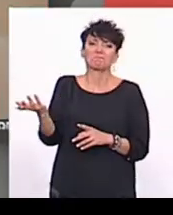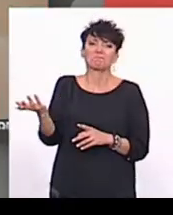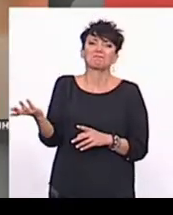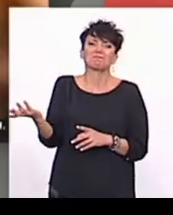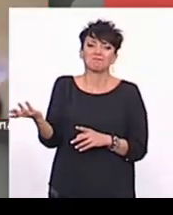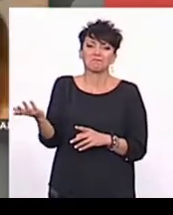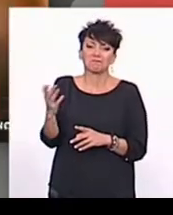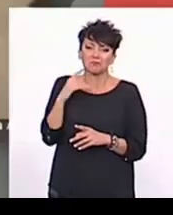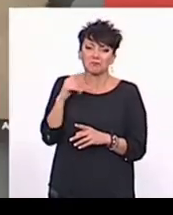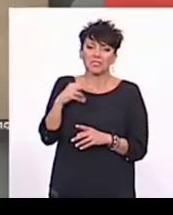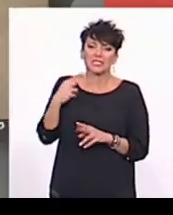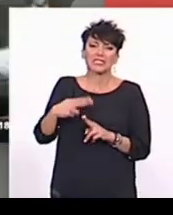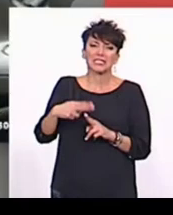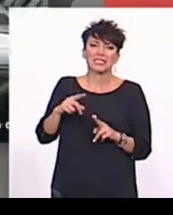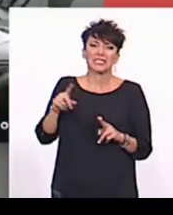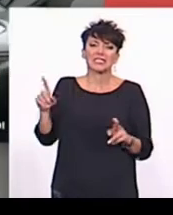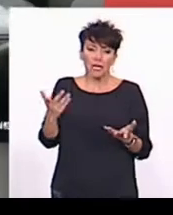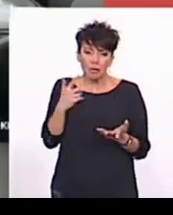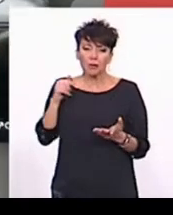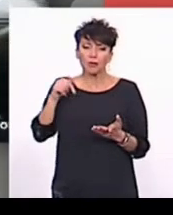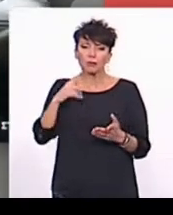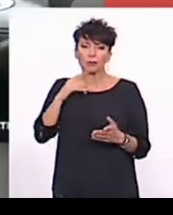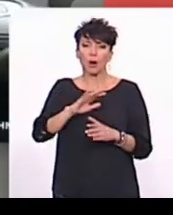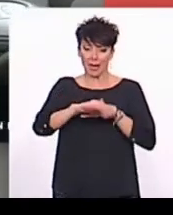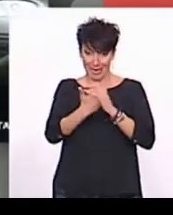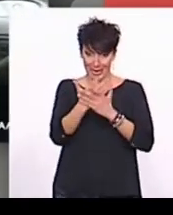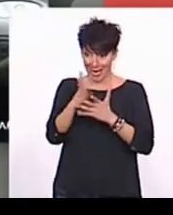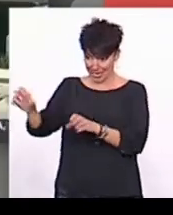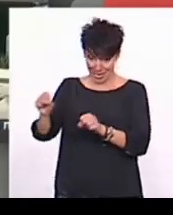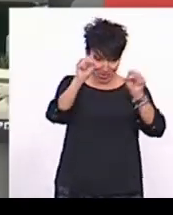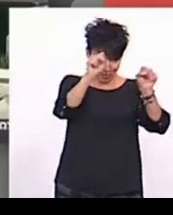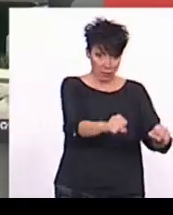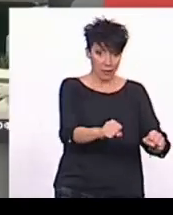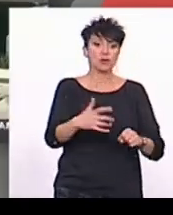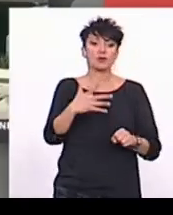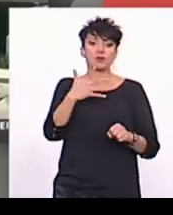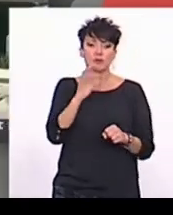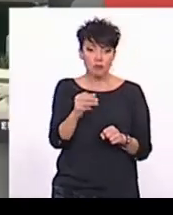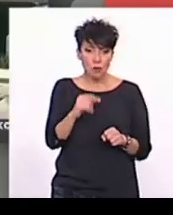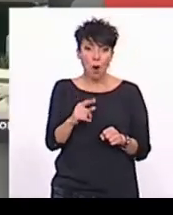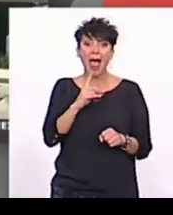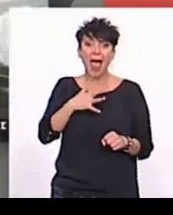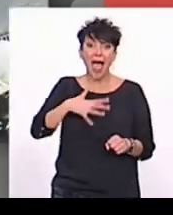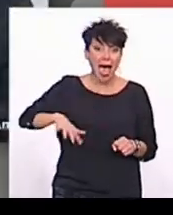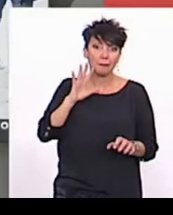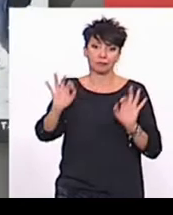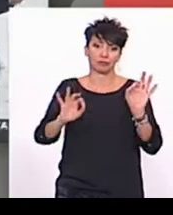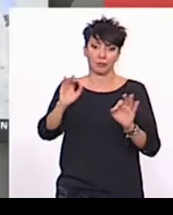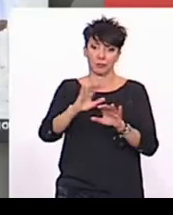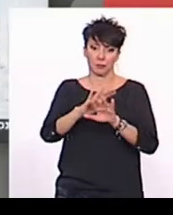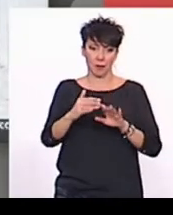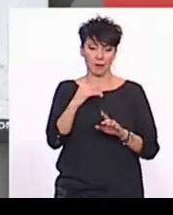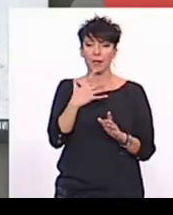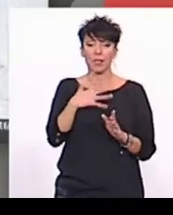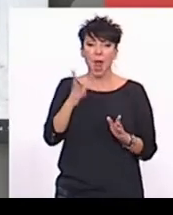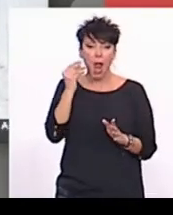πρόσωπο. Αυτό που έχει μεγάλη σημασία ότι κάνουμε αντισηψία στα χέρια μας, διότι ο ιός δεν πετάει. Εμείς θα το μεταφέρουμε το ιό. Με τη βροχή τι